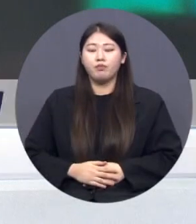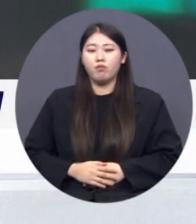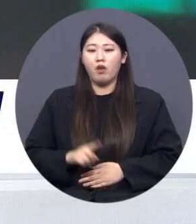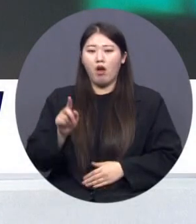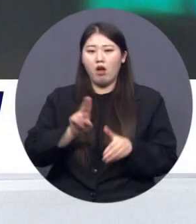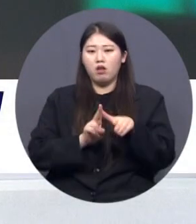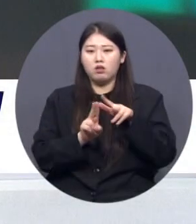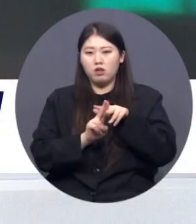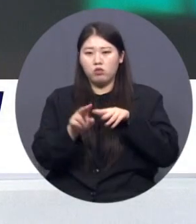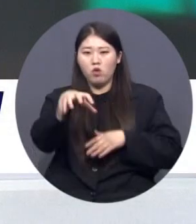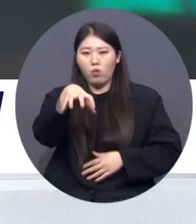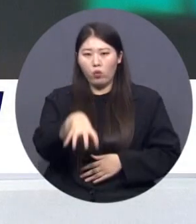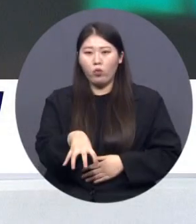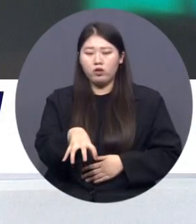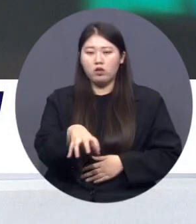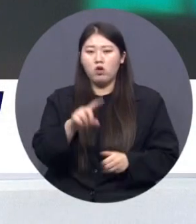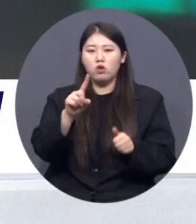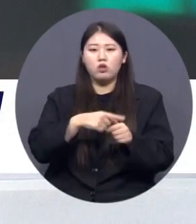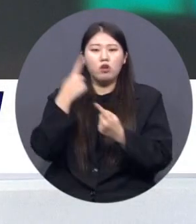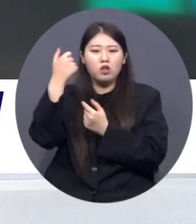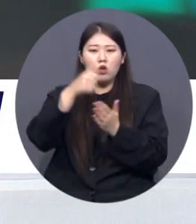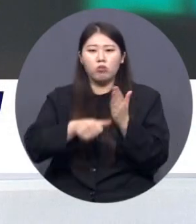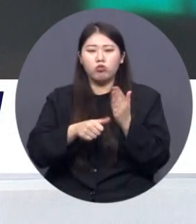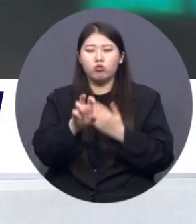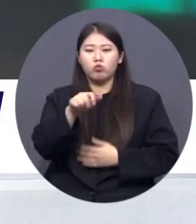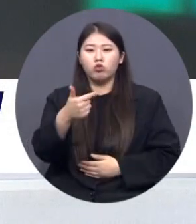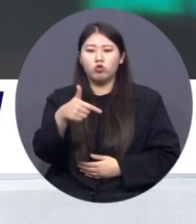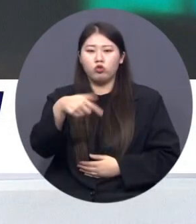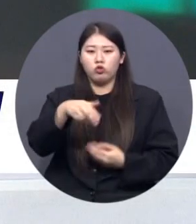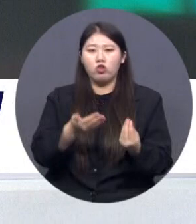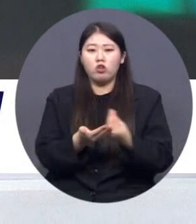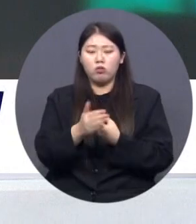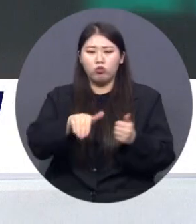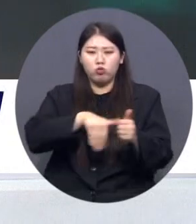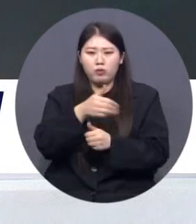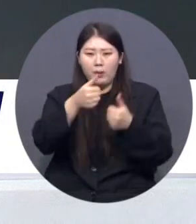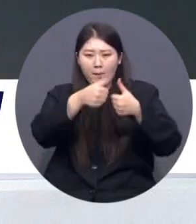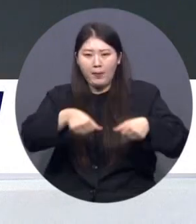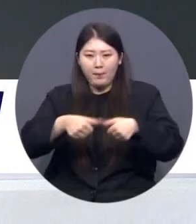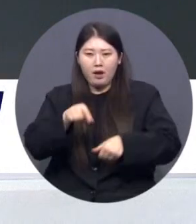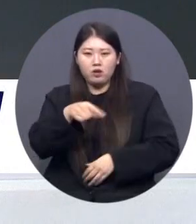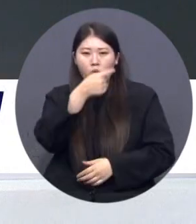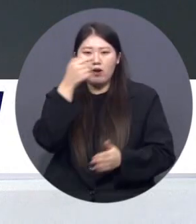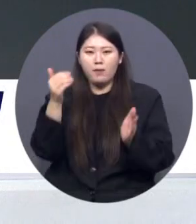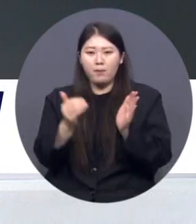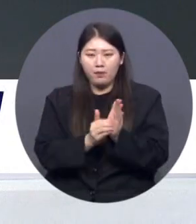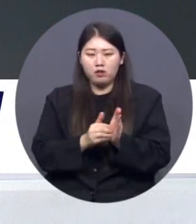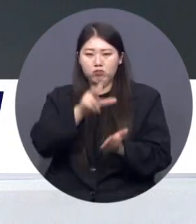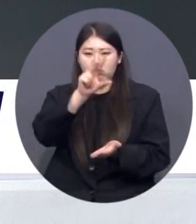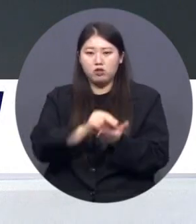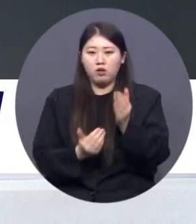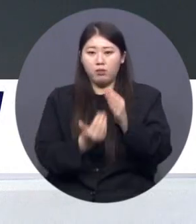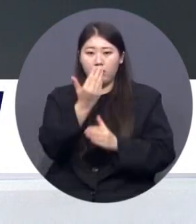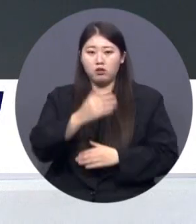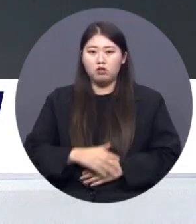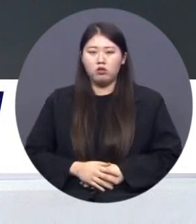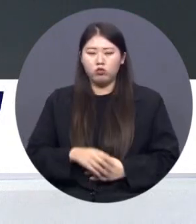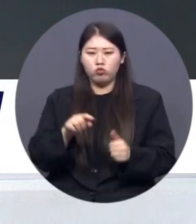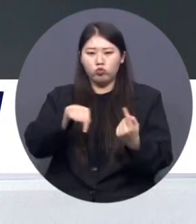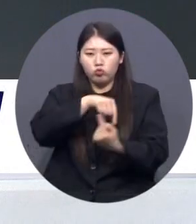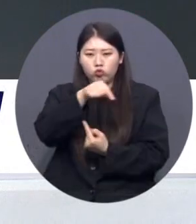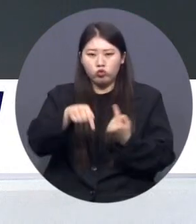한 잠수함 업체가 천연기념물인 서귀포 문섬 일대를 훼손해 온 것이 확인돼 논란이 일었는데요. 운항